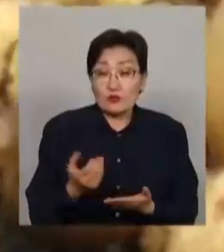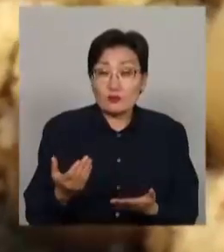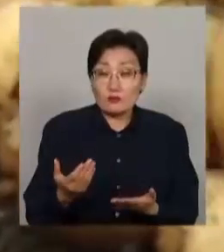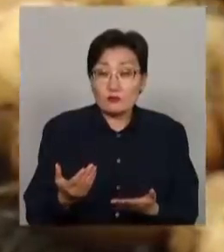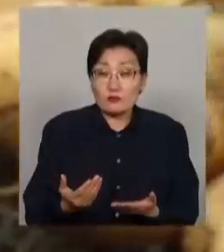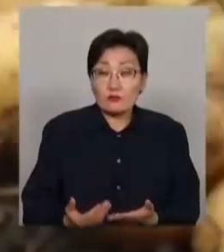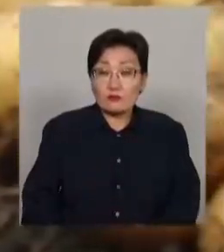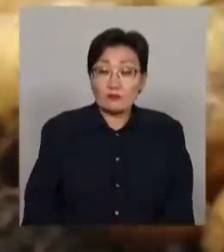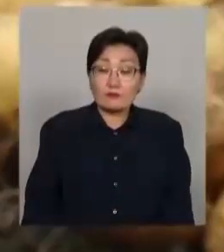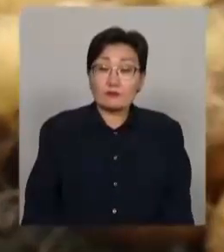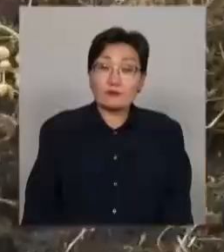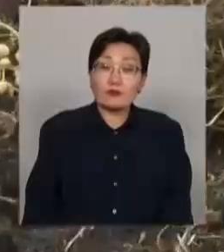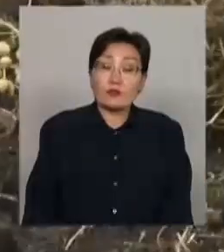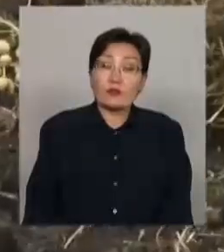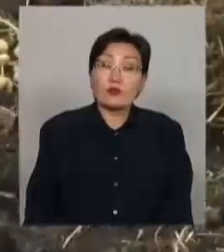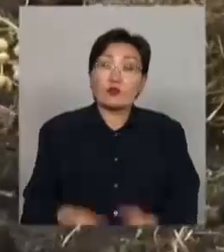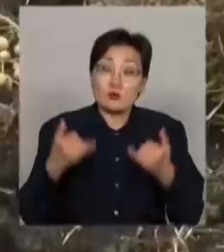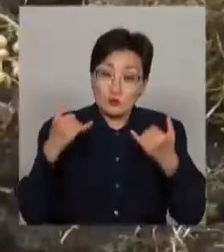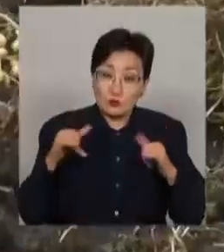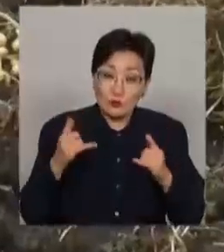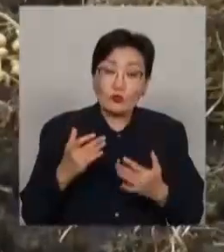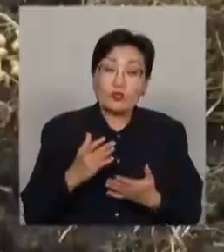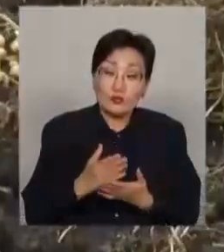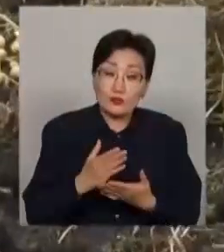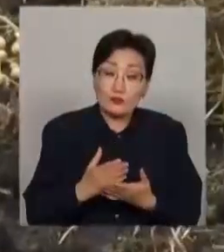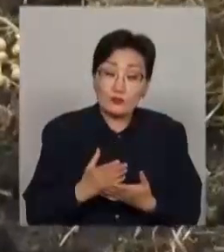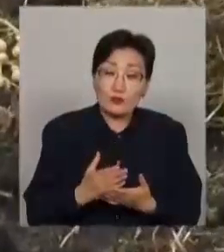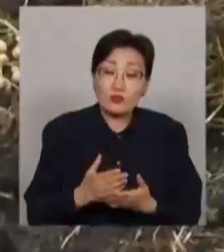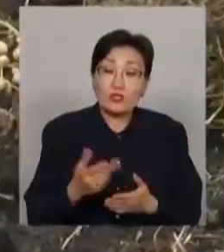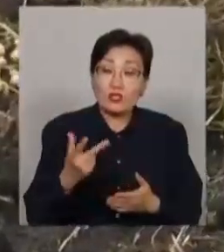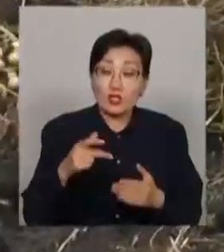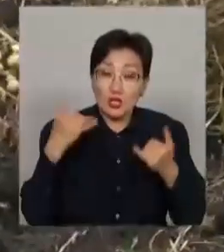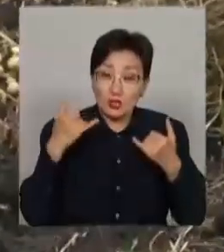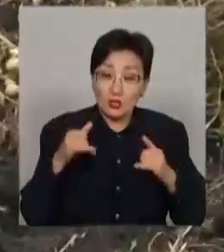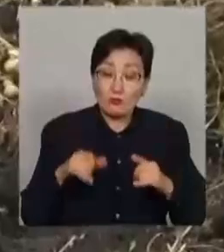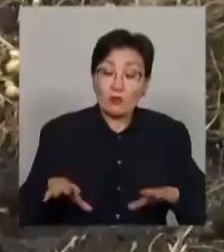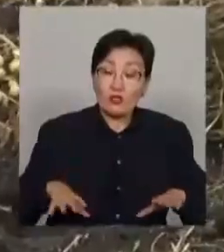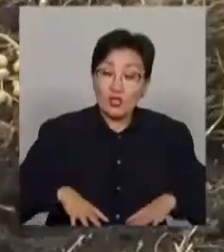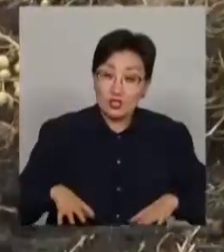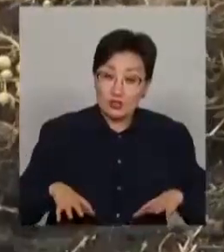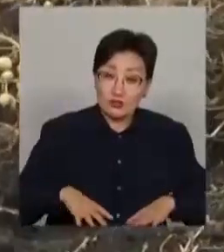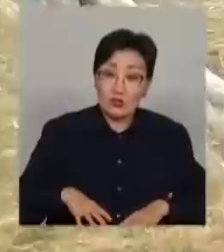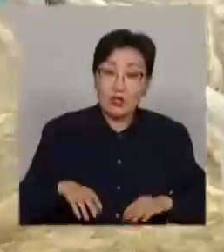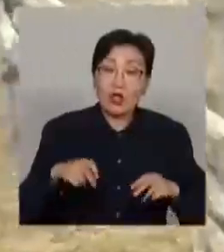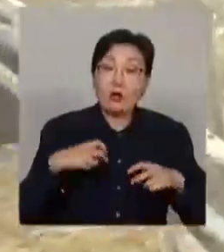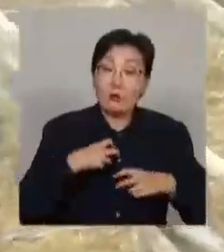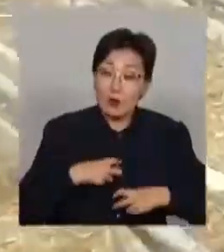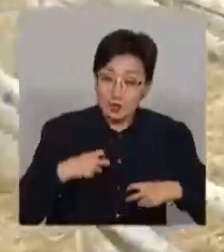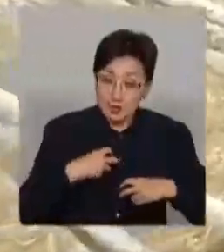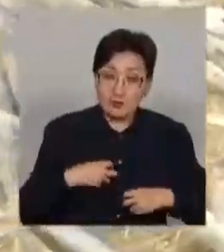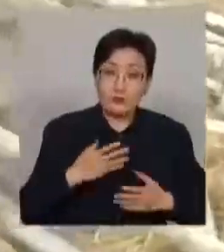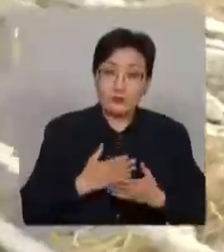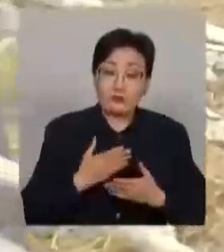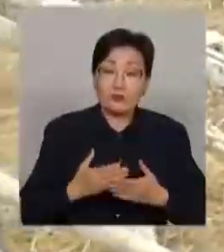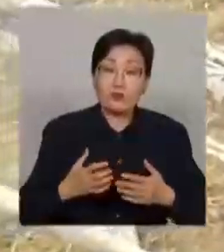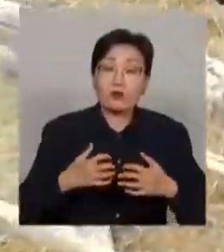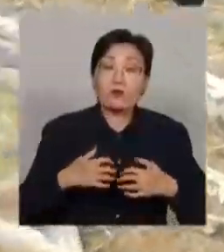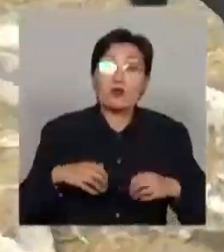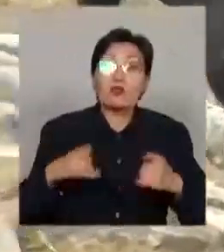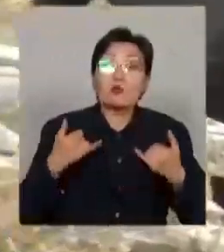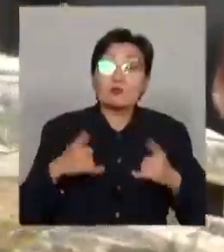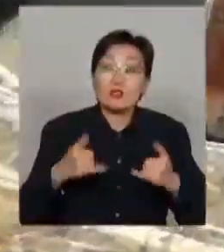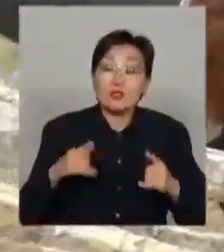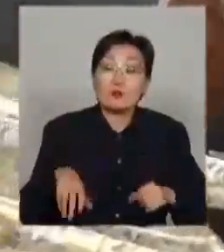и я. И скот держим, три коровы, лошадей, вот баранов. Животноводство –